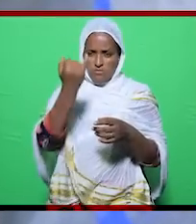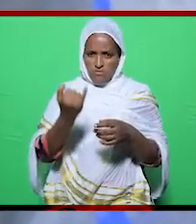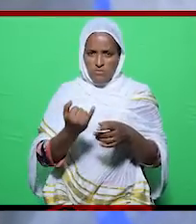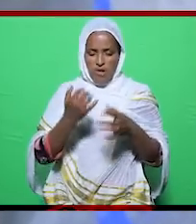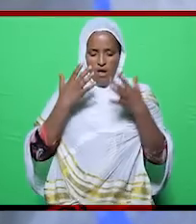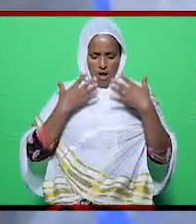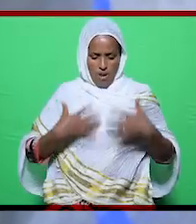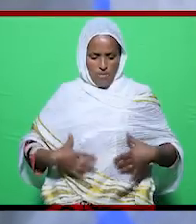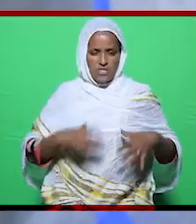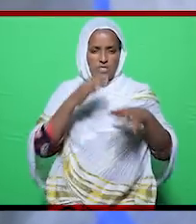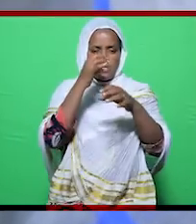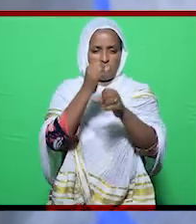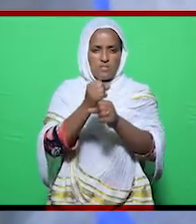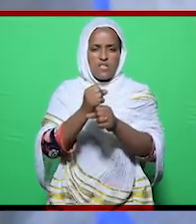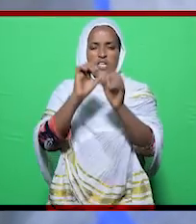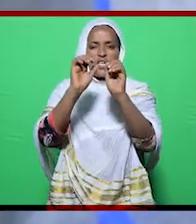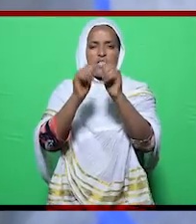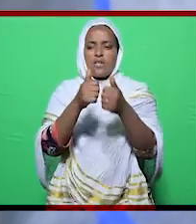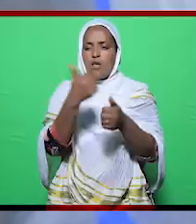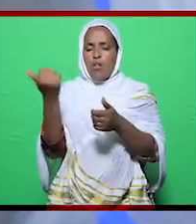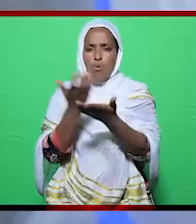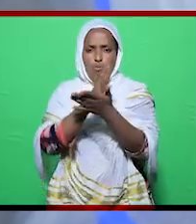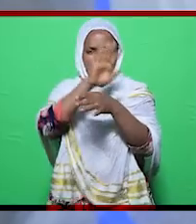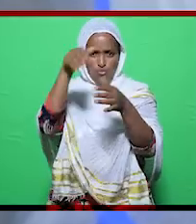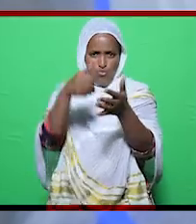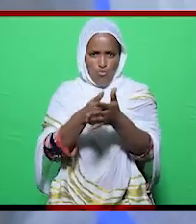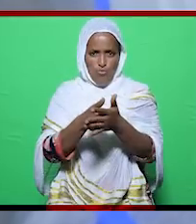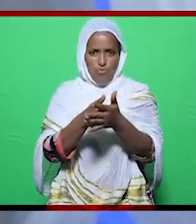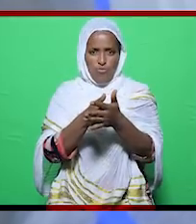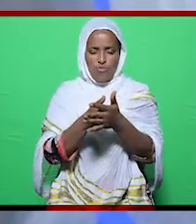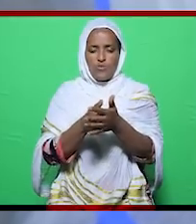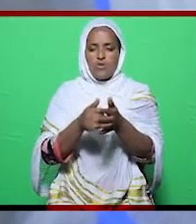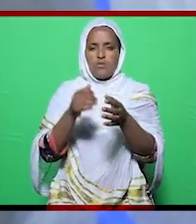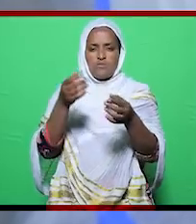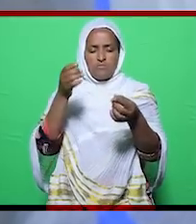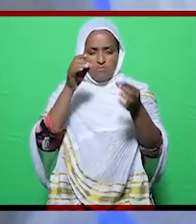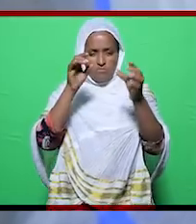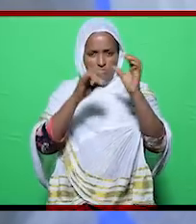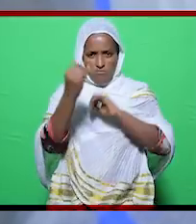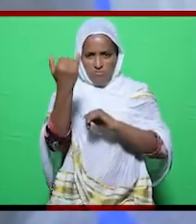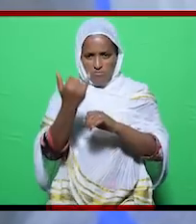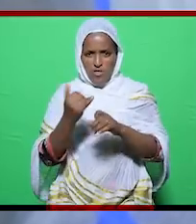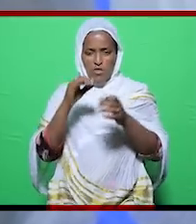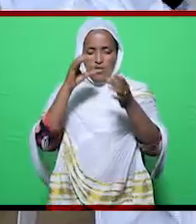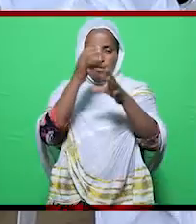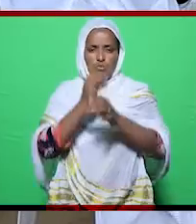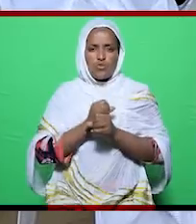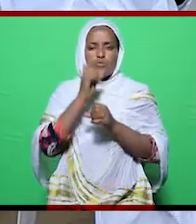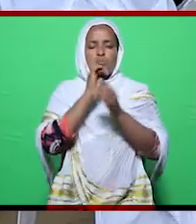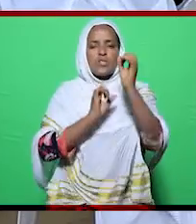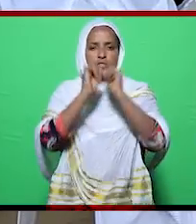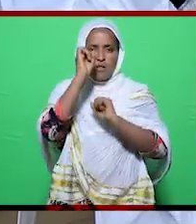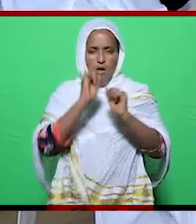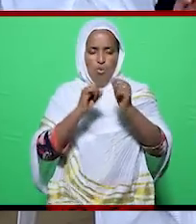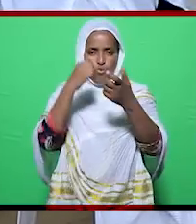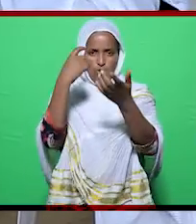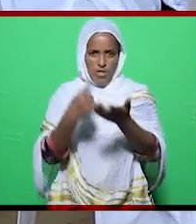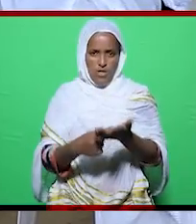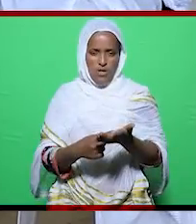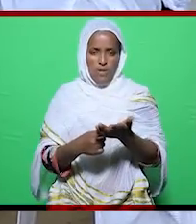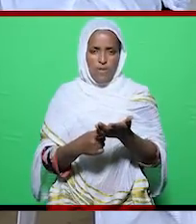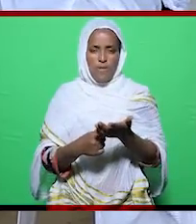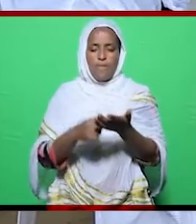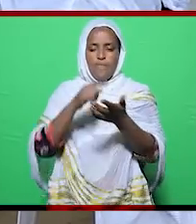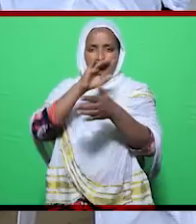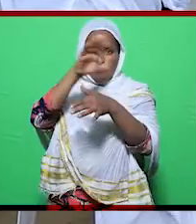እንዳይጠፋ የቀለም አጣጣሉ፣ የአይን አሳሳሉ፣ የአልባሳት አያያዙ፣ ሌላው ነገር ሁሉ አርቲስቲክ የሆነው